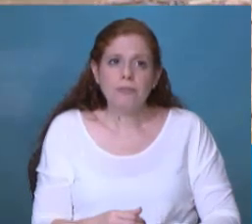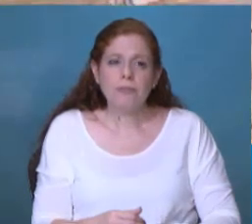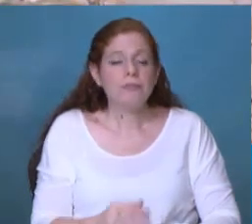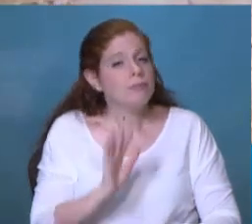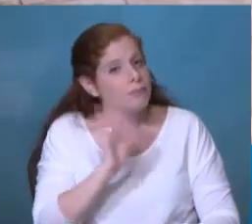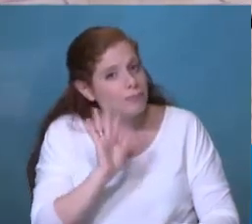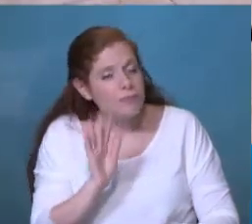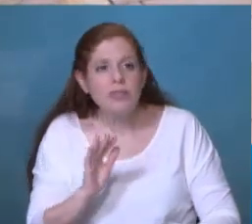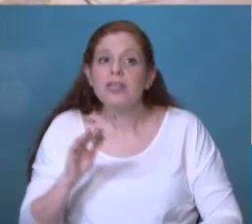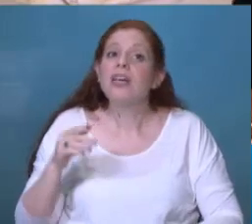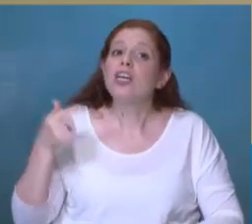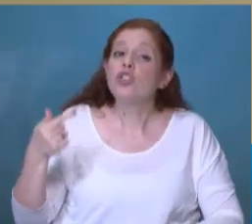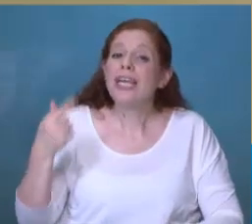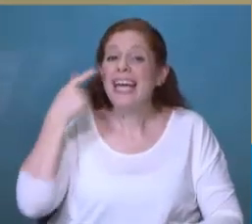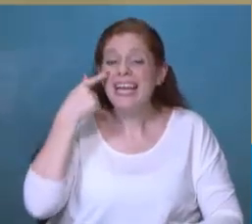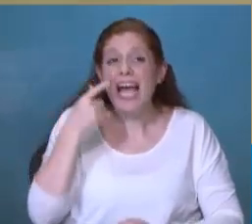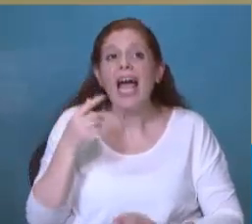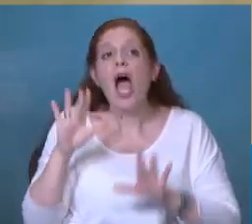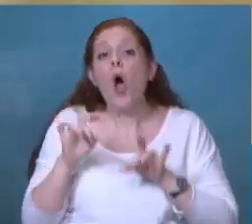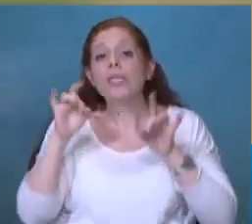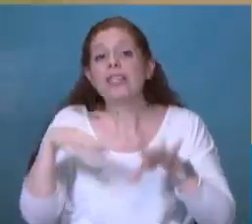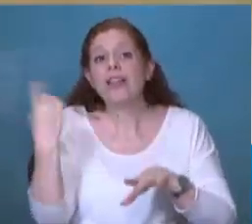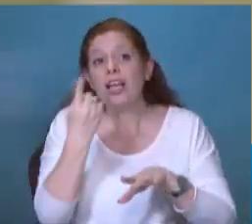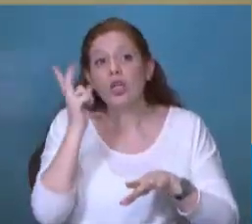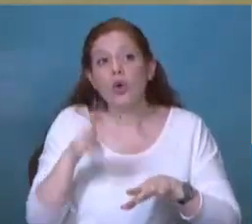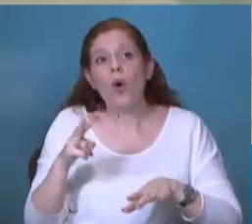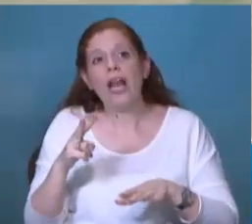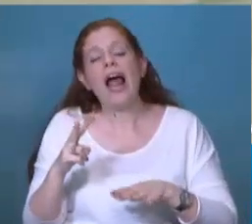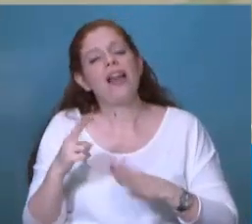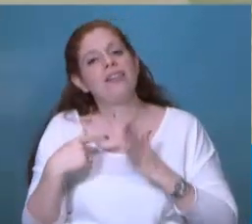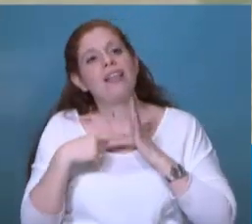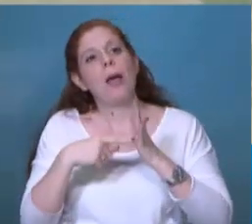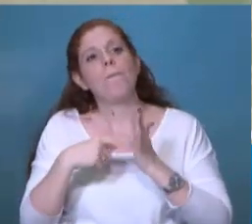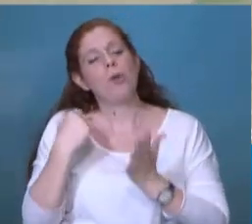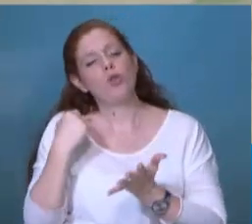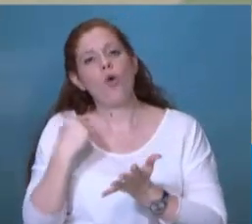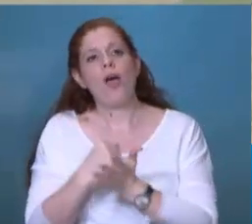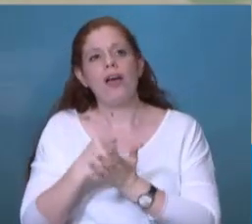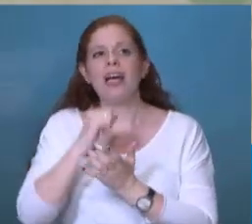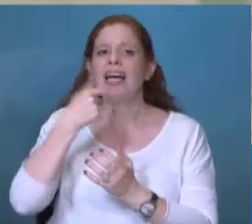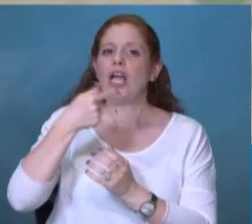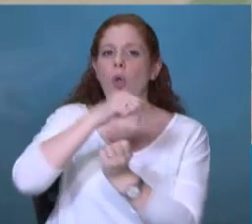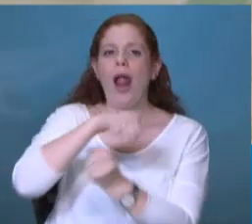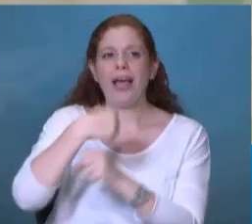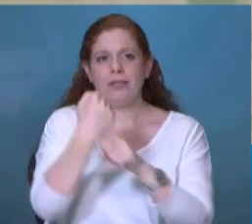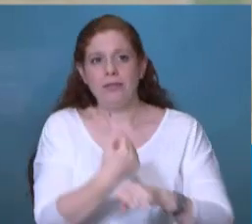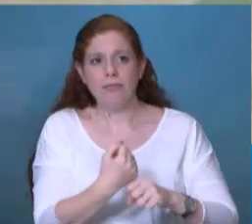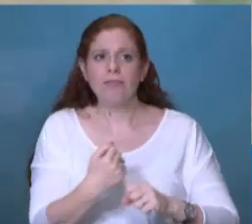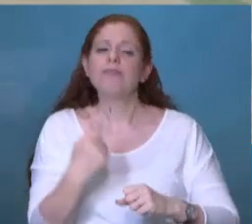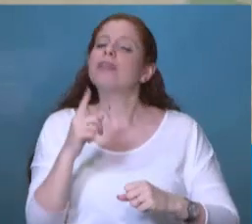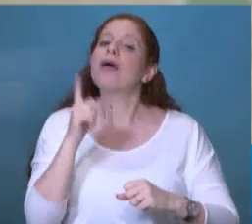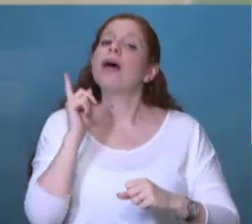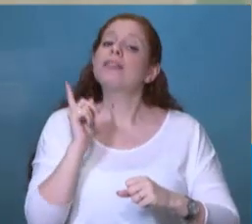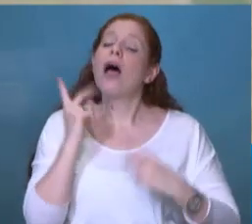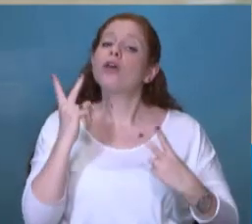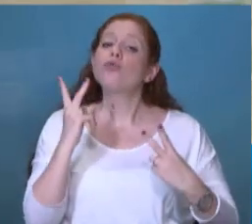ג'ני כנראה האוסטרלית היחידה שיכולה להתהדר בתואר גונדולרית. No, stand up straight. You're in Venice, so the only important